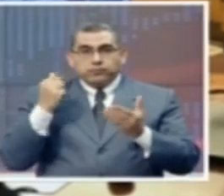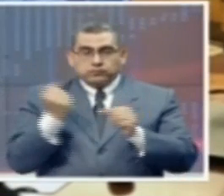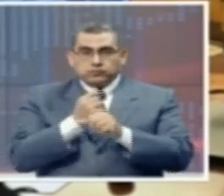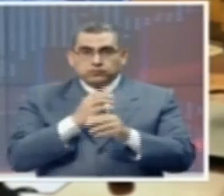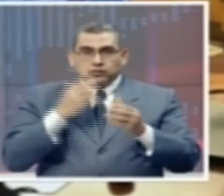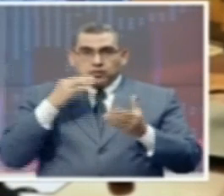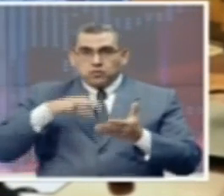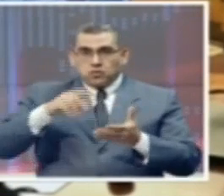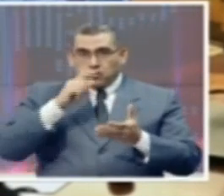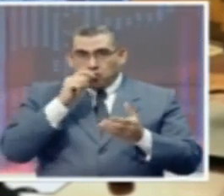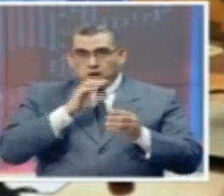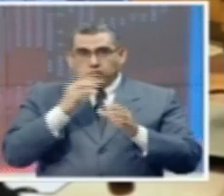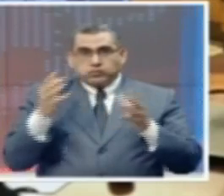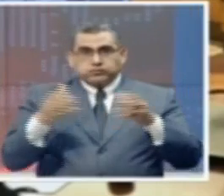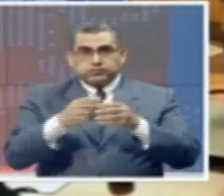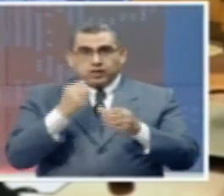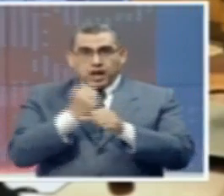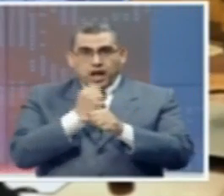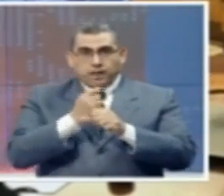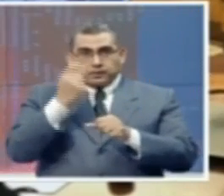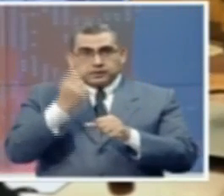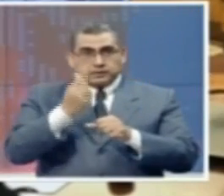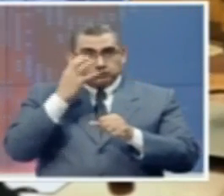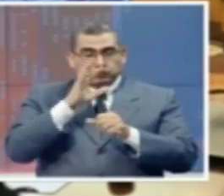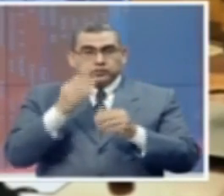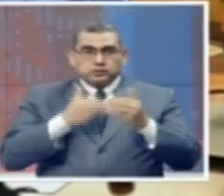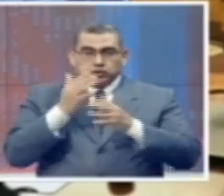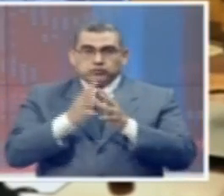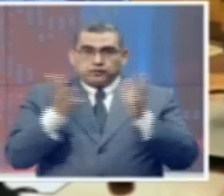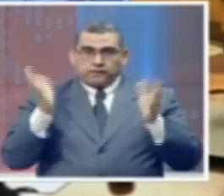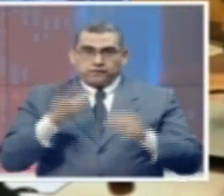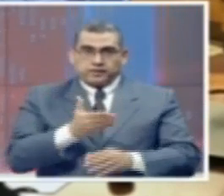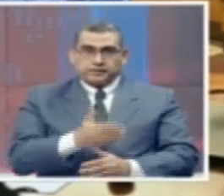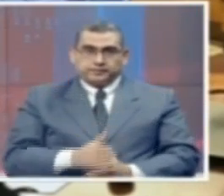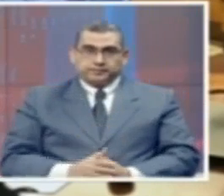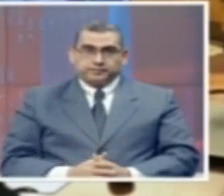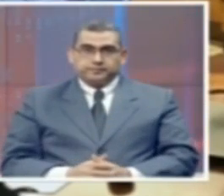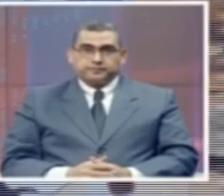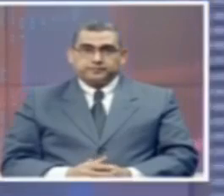واحة تحتضن رواد الأعمال والمبتكرين.